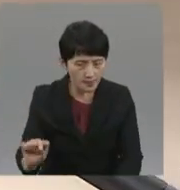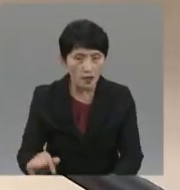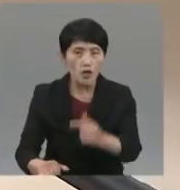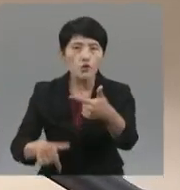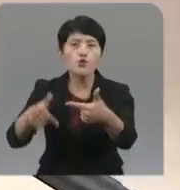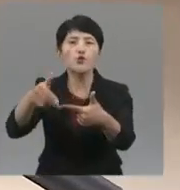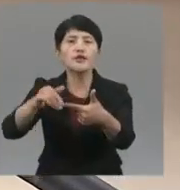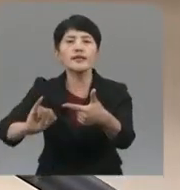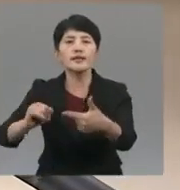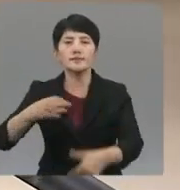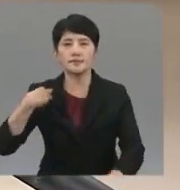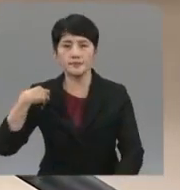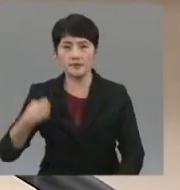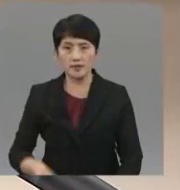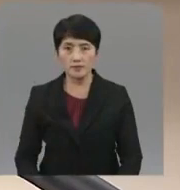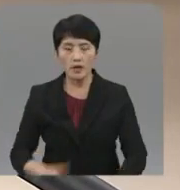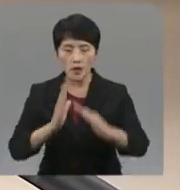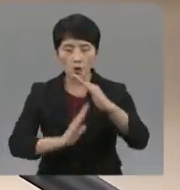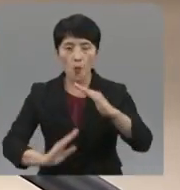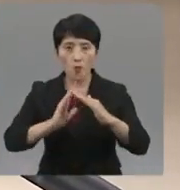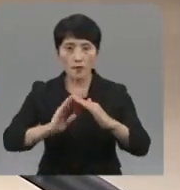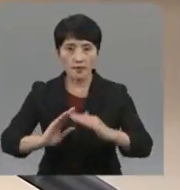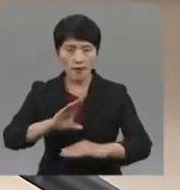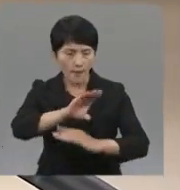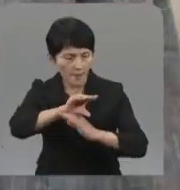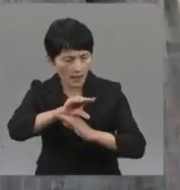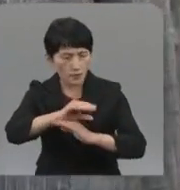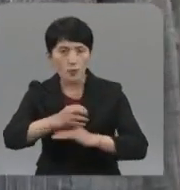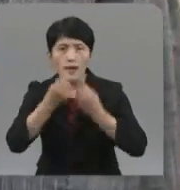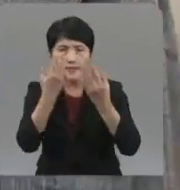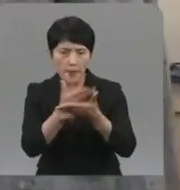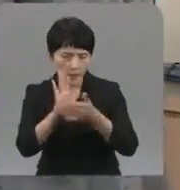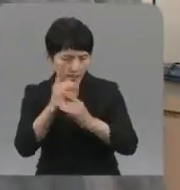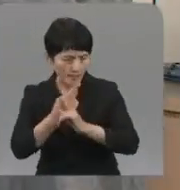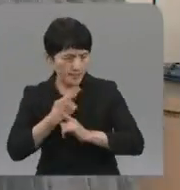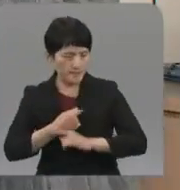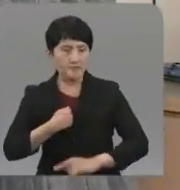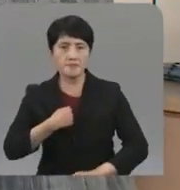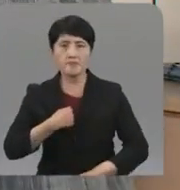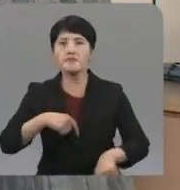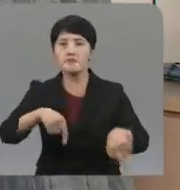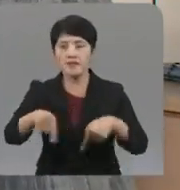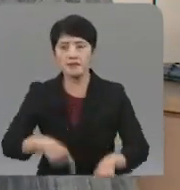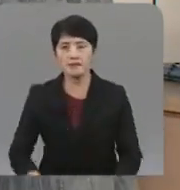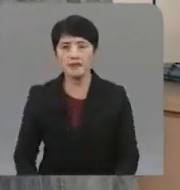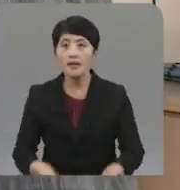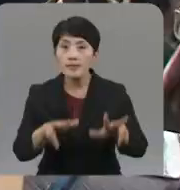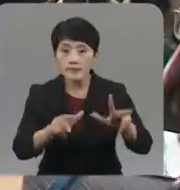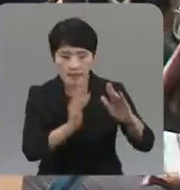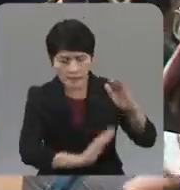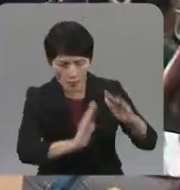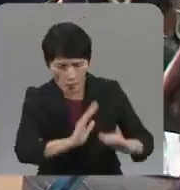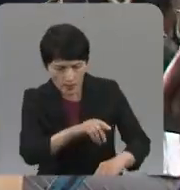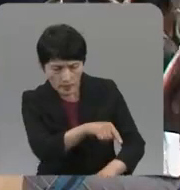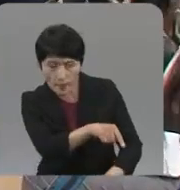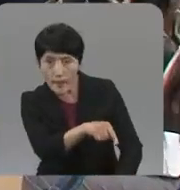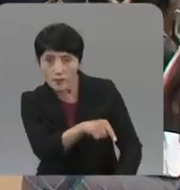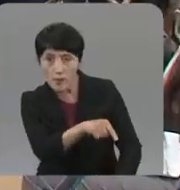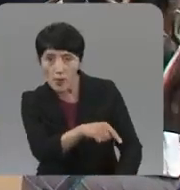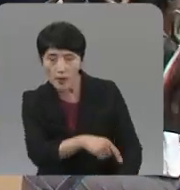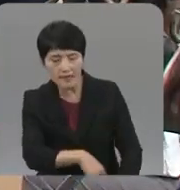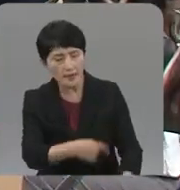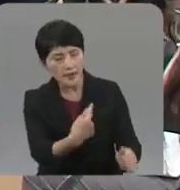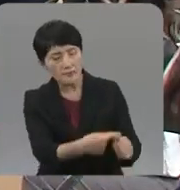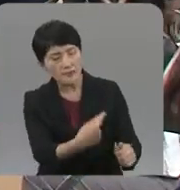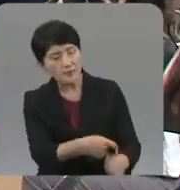nhậm chức ông y nhấn mạnh về việc cải cách cơ cấu các đài phát sóng công cộng đồng thời thể hiện rõ góc nhìn tiêu cực về phát sóng công cộng ông